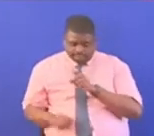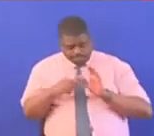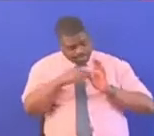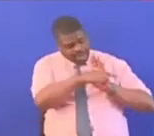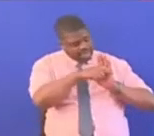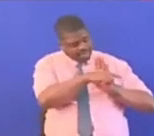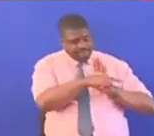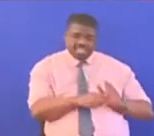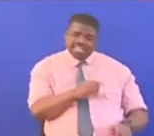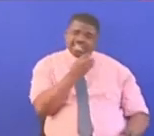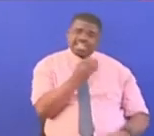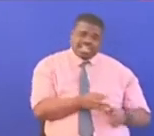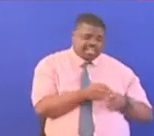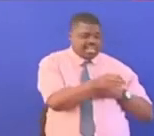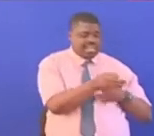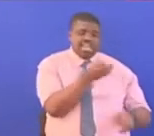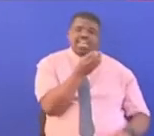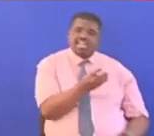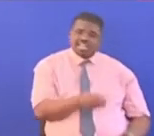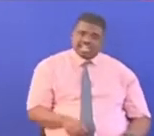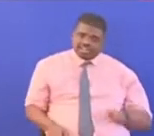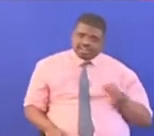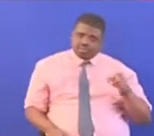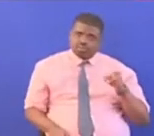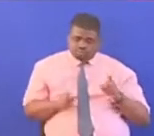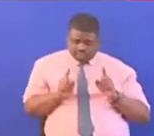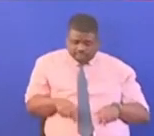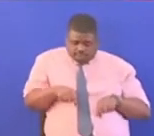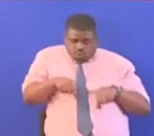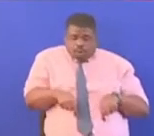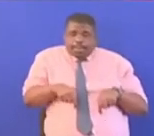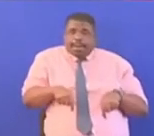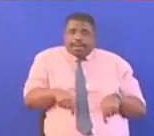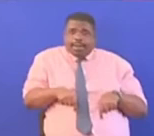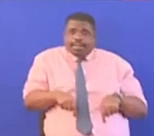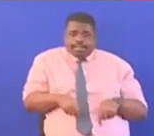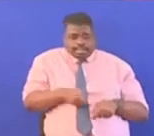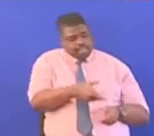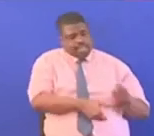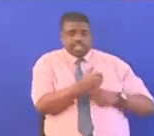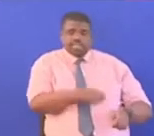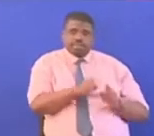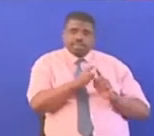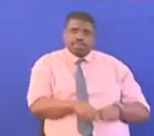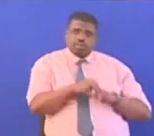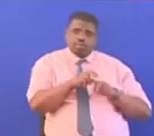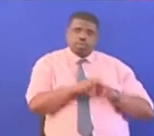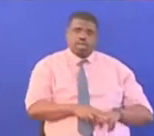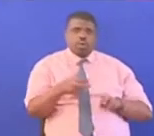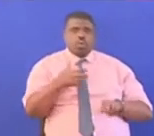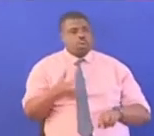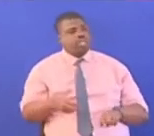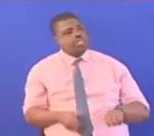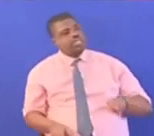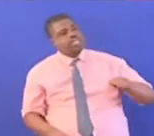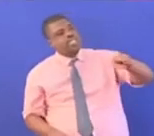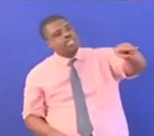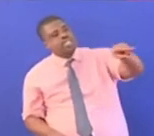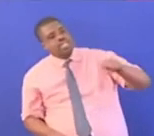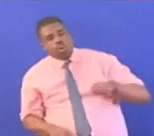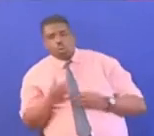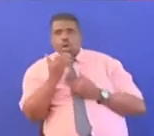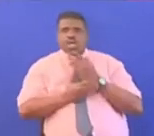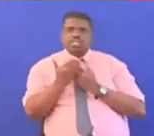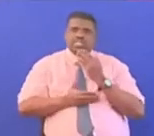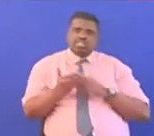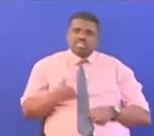kilomaili 4 ambayo mlima huko hapa nilipo, kisima kiko hapa alipokaa waziri wa